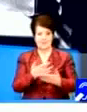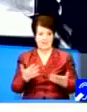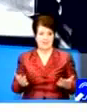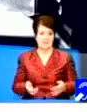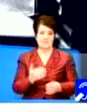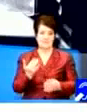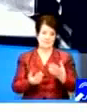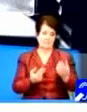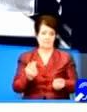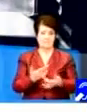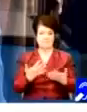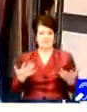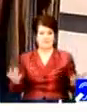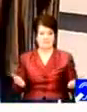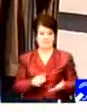la un show de magie.